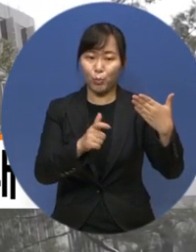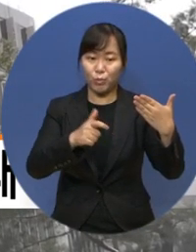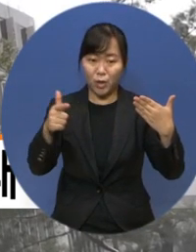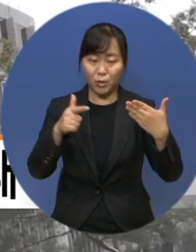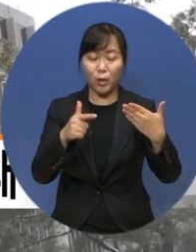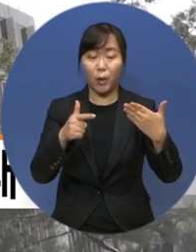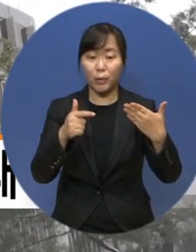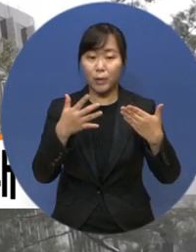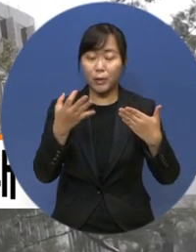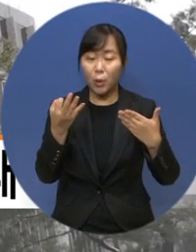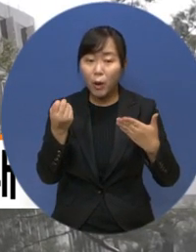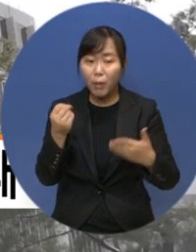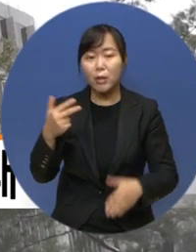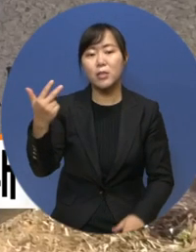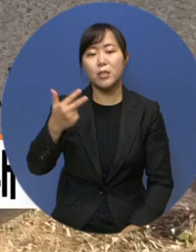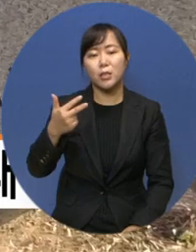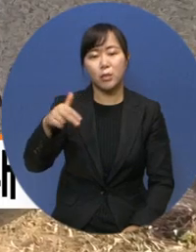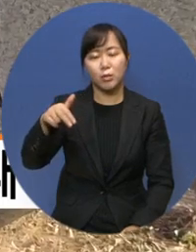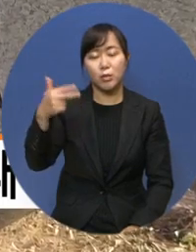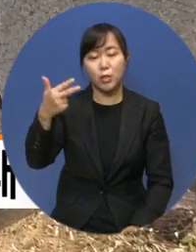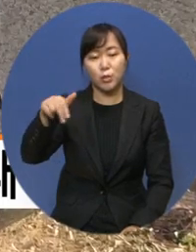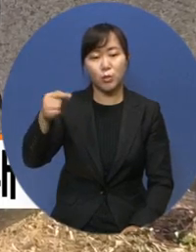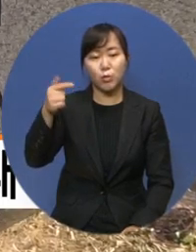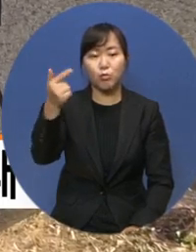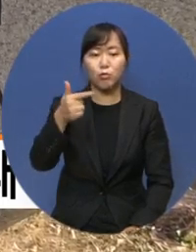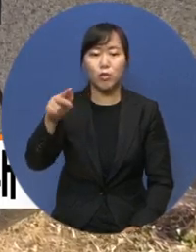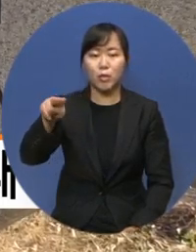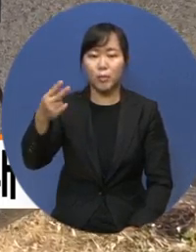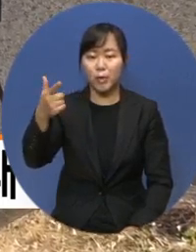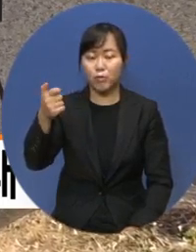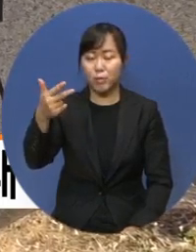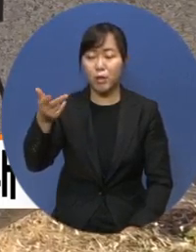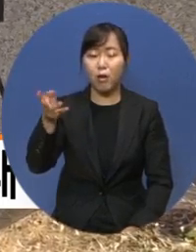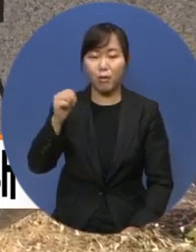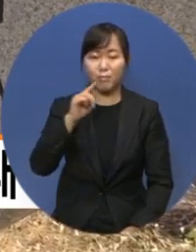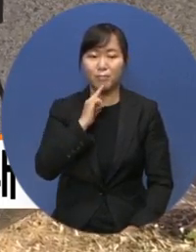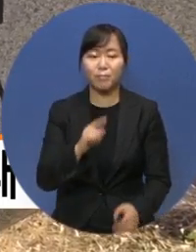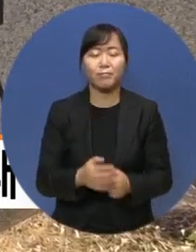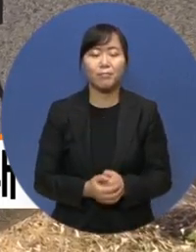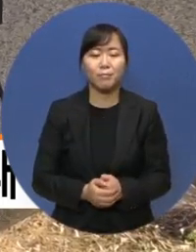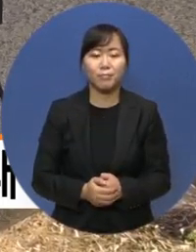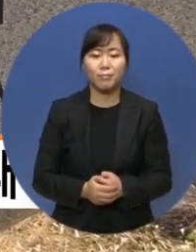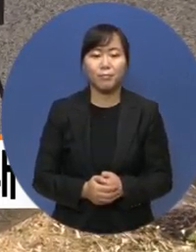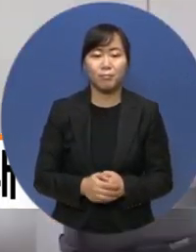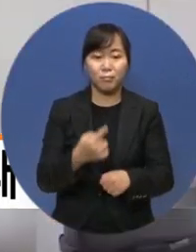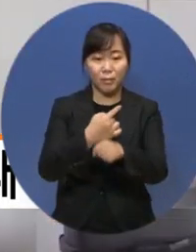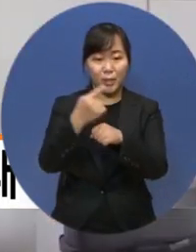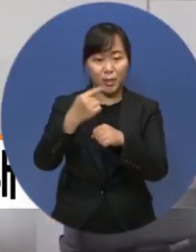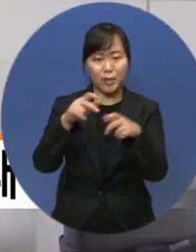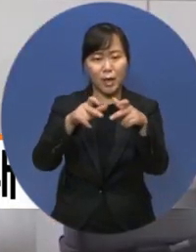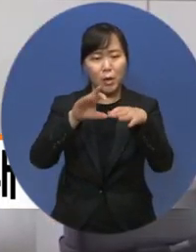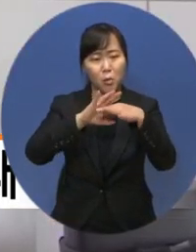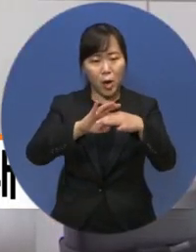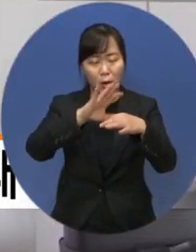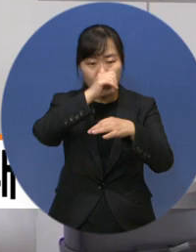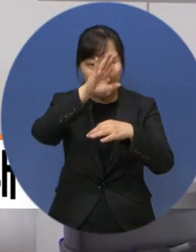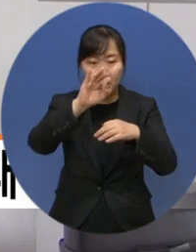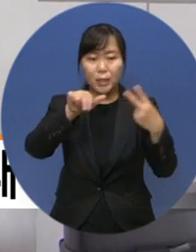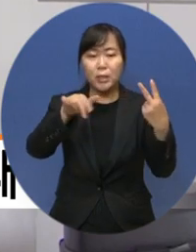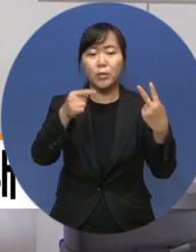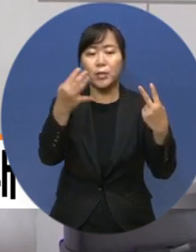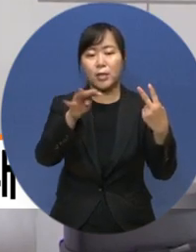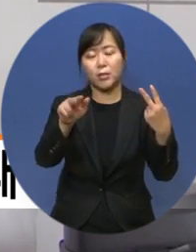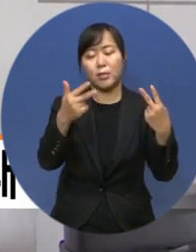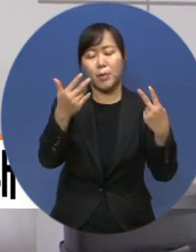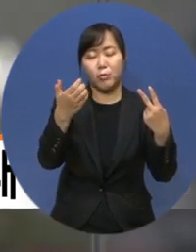수치로 약 7조 6천 2백 67억원 이 진행됐습니다 내년 장애인 관련 예산은 총 2조